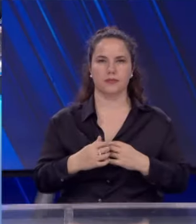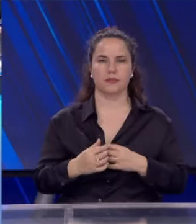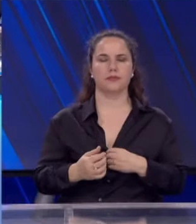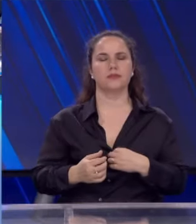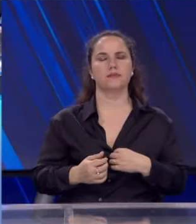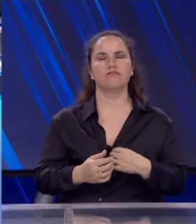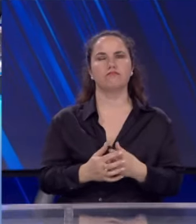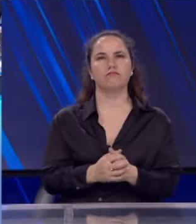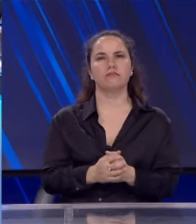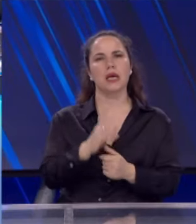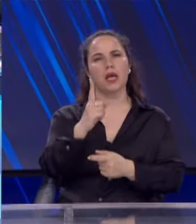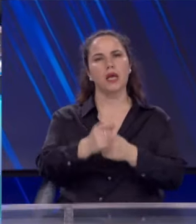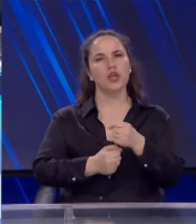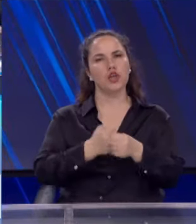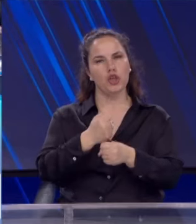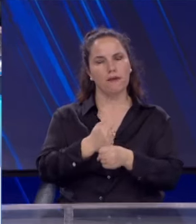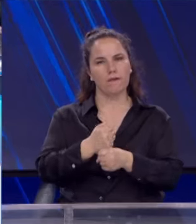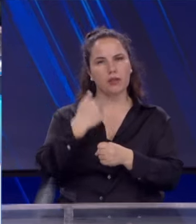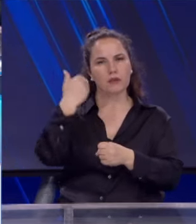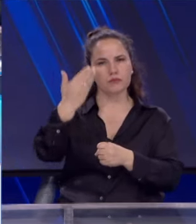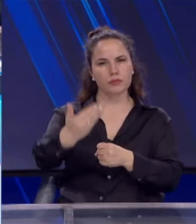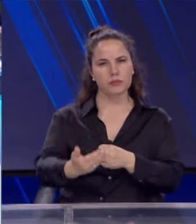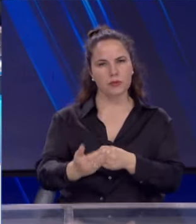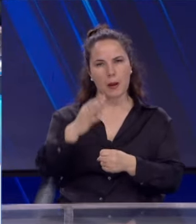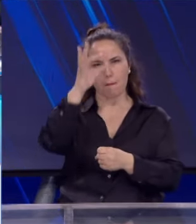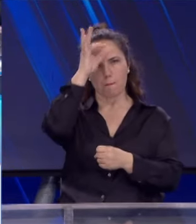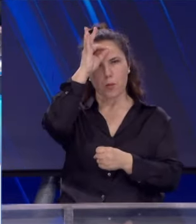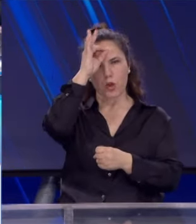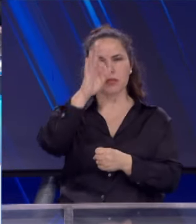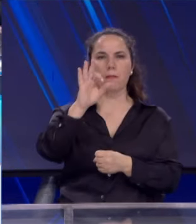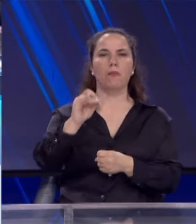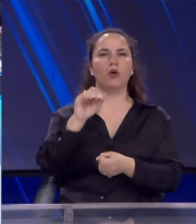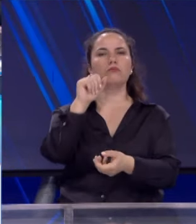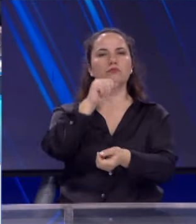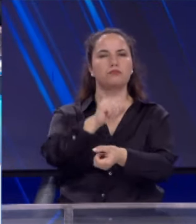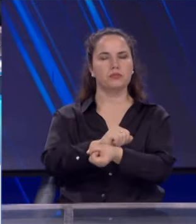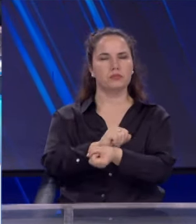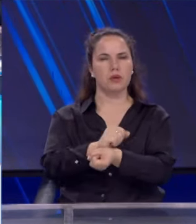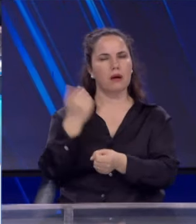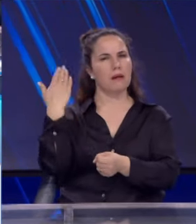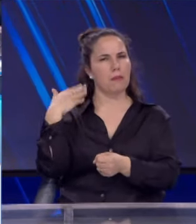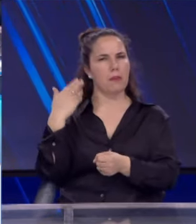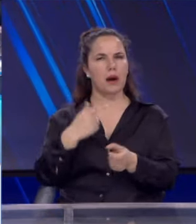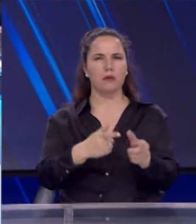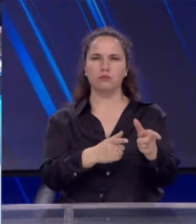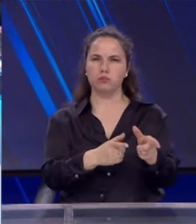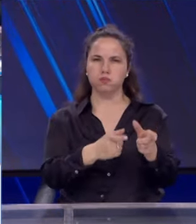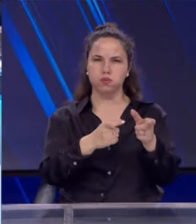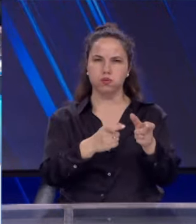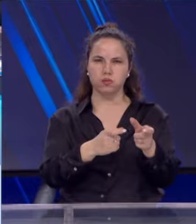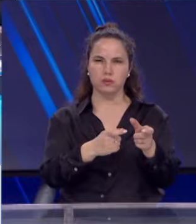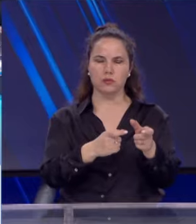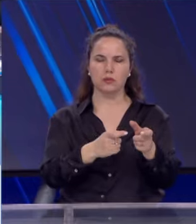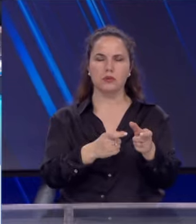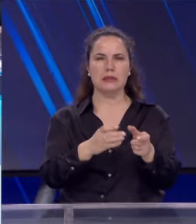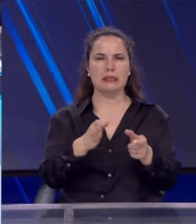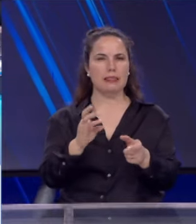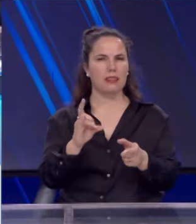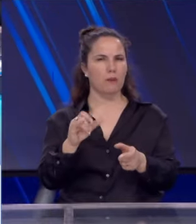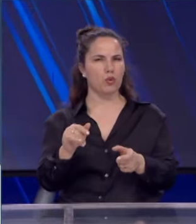Pas afro një viti, policia ka arritur që të arrestojë autorin e atentatit me armë zjarri ndaj ish deputetit të